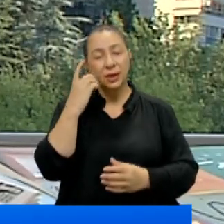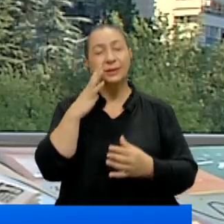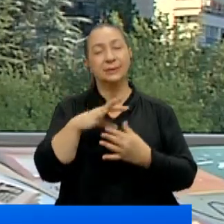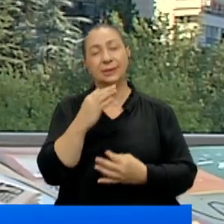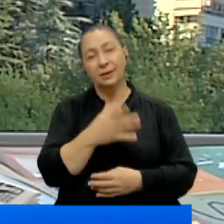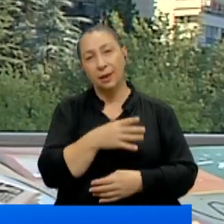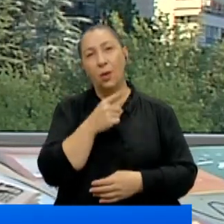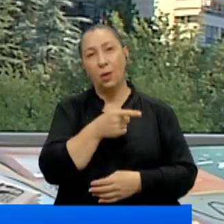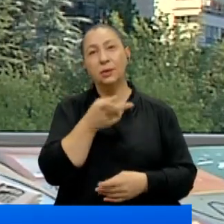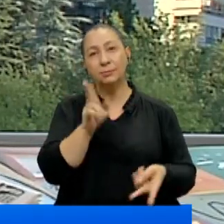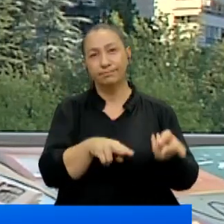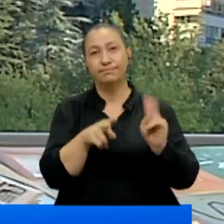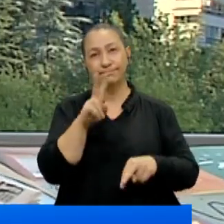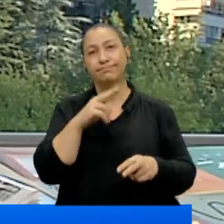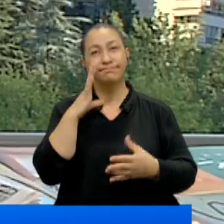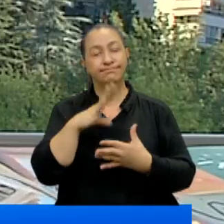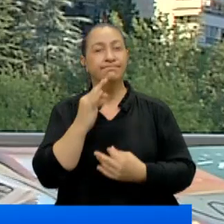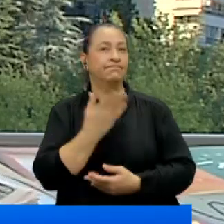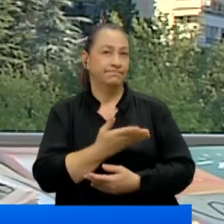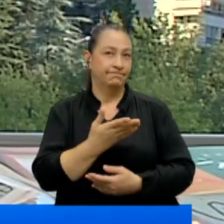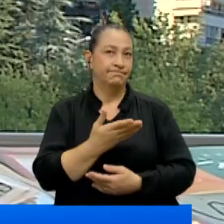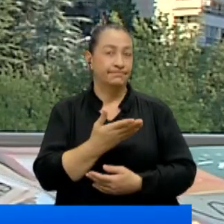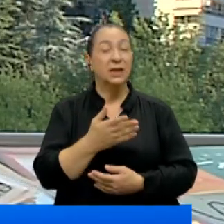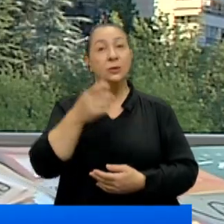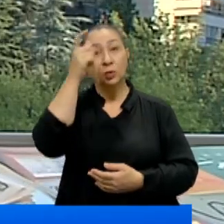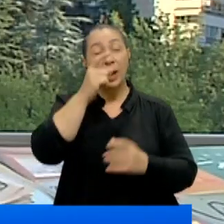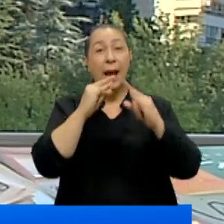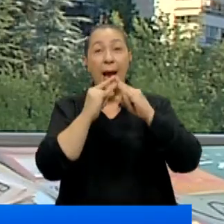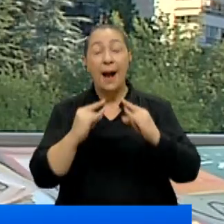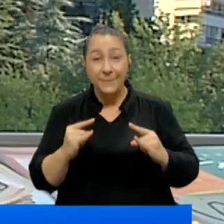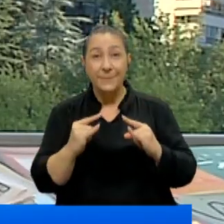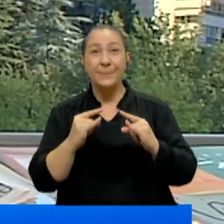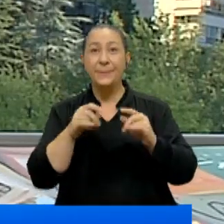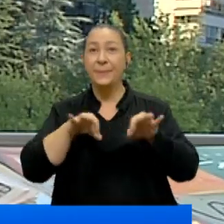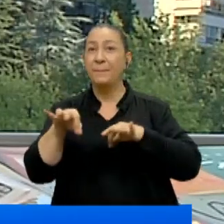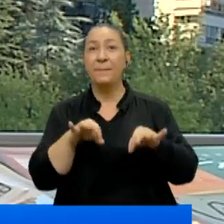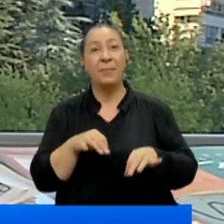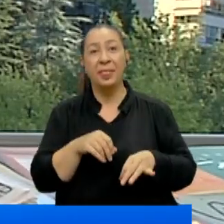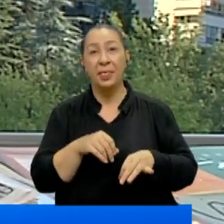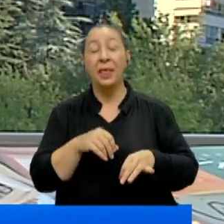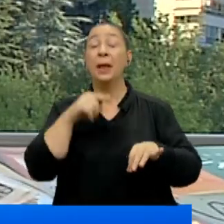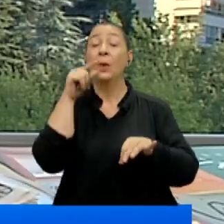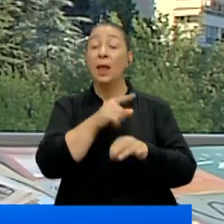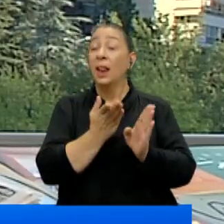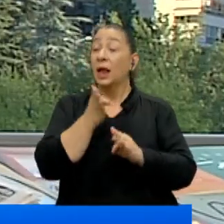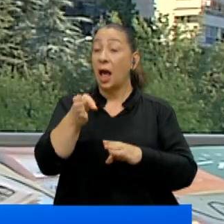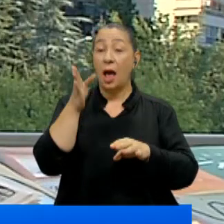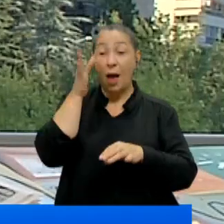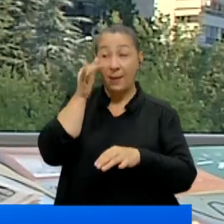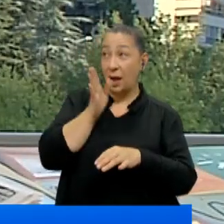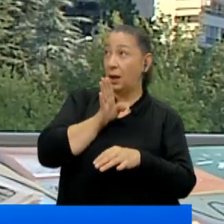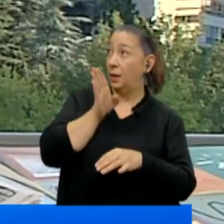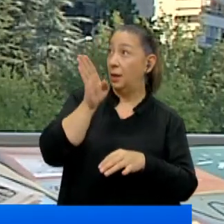insanlar, orada hayatlarını kaybeden insanlar. Türkiye'de kamp planı da yapılmış. Yani nereye gidecekler? AB'ye